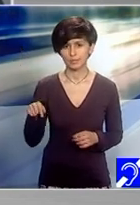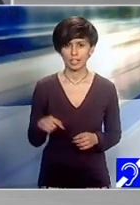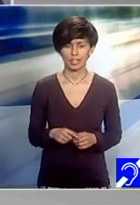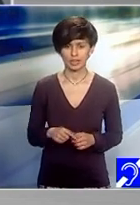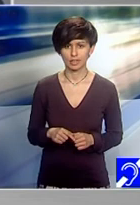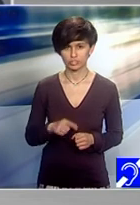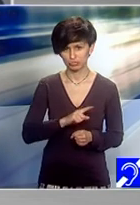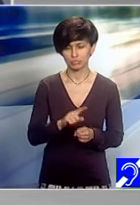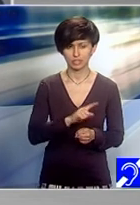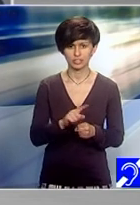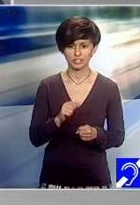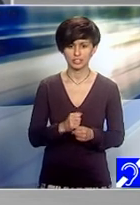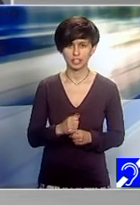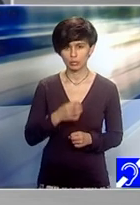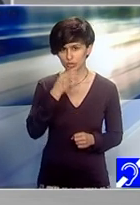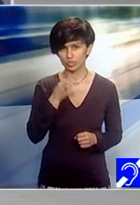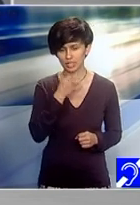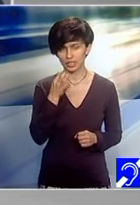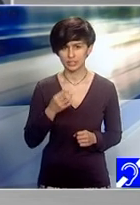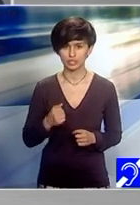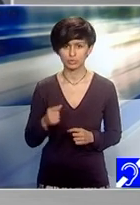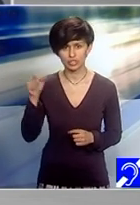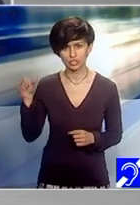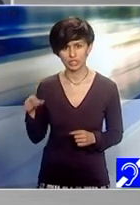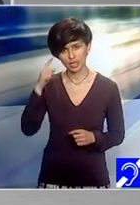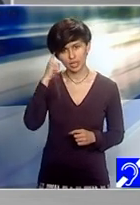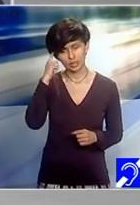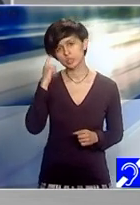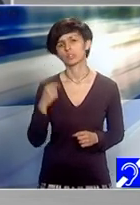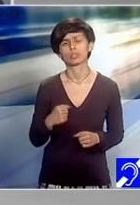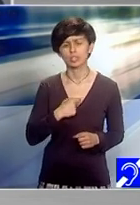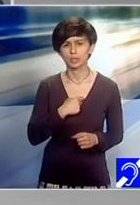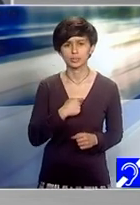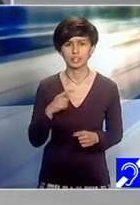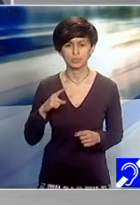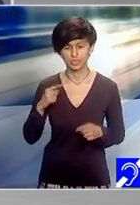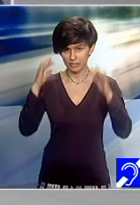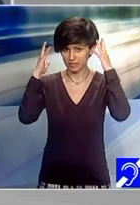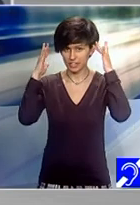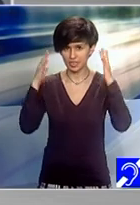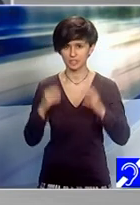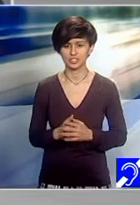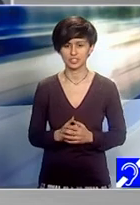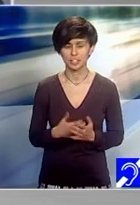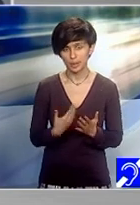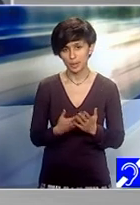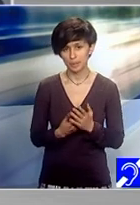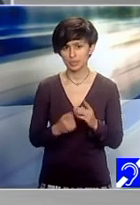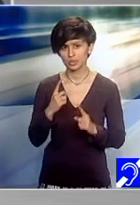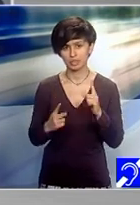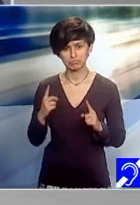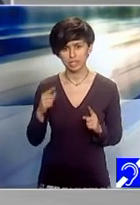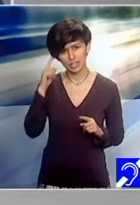fiind zise, spune și domnul Daniel David, putem să fim fericiți pentru că dacă ar fi să facem un calcul,